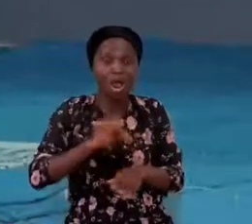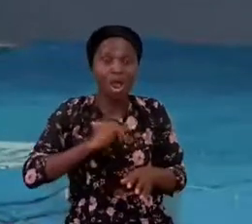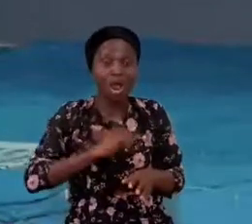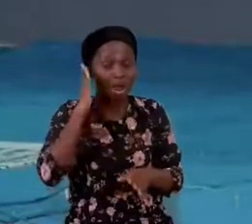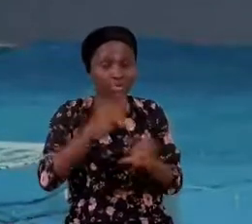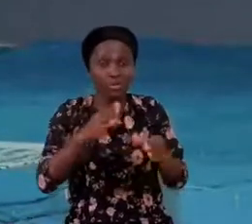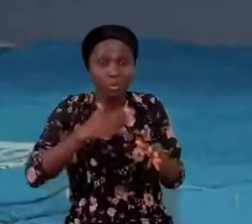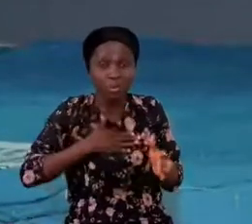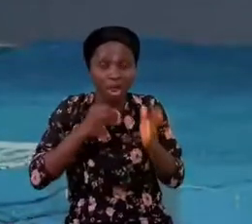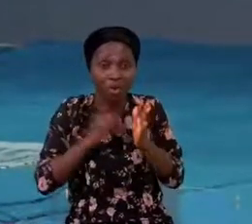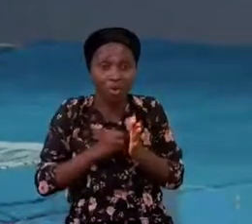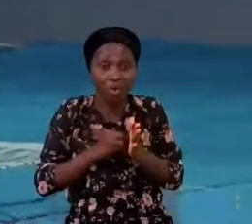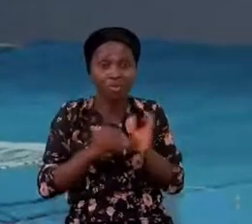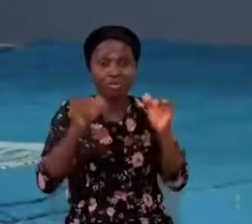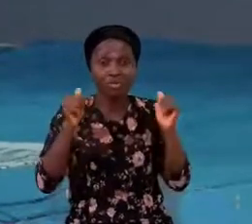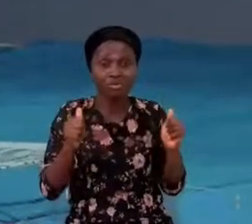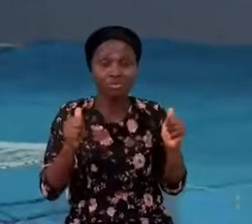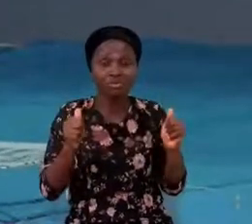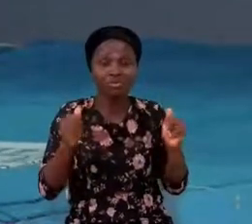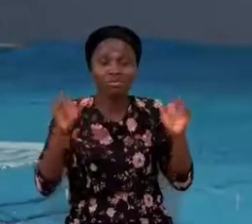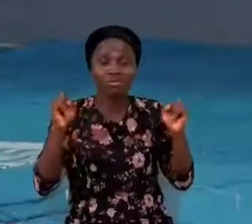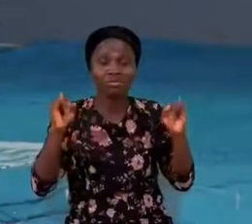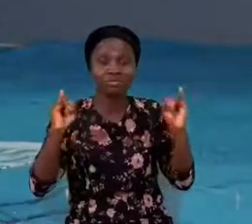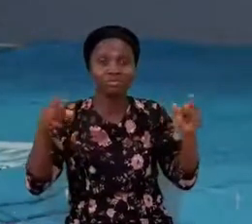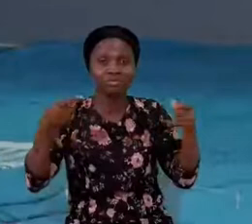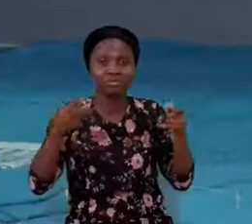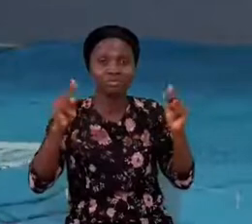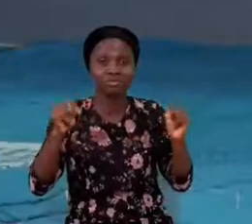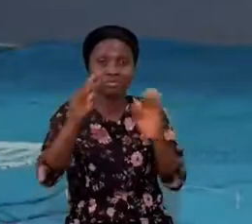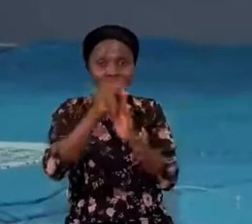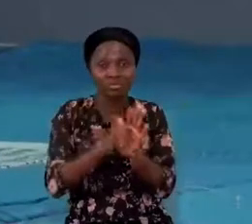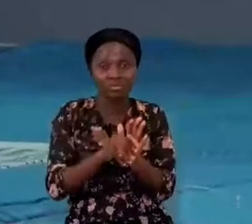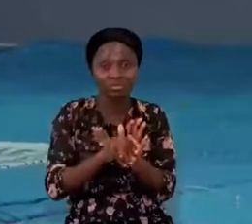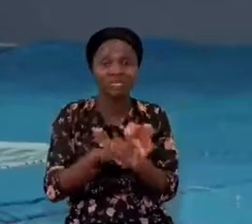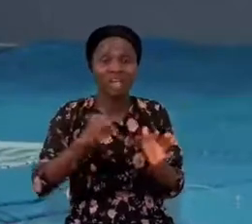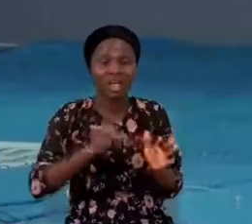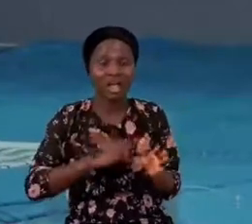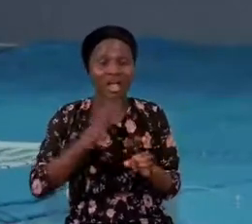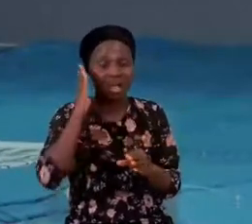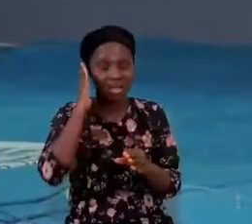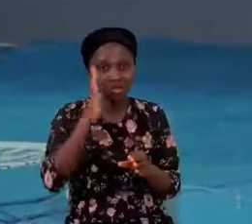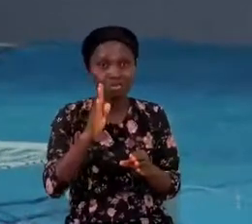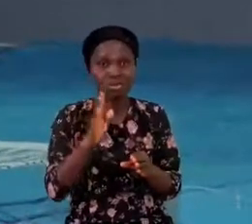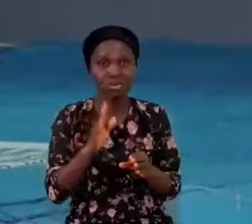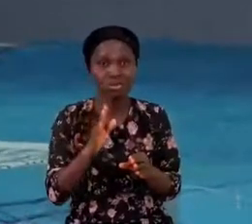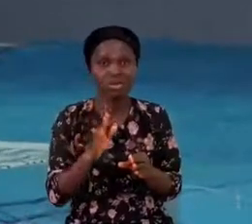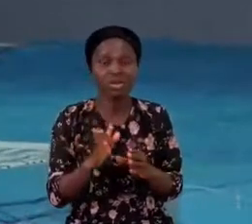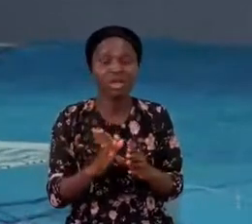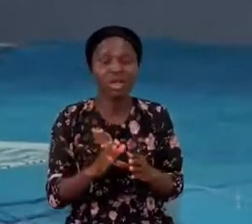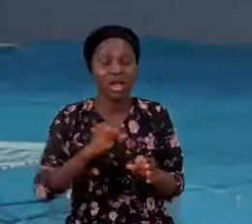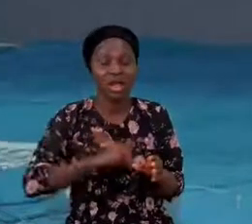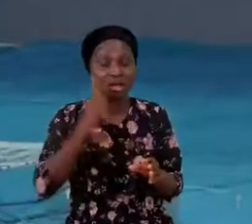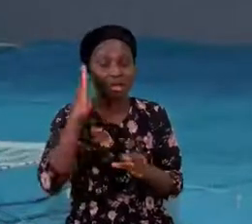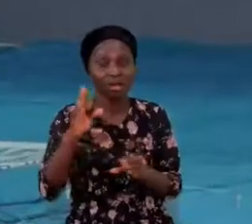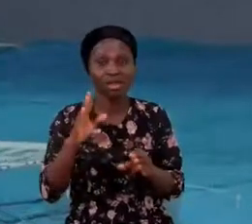traiterai mes épreuves. Je chercherai l'admission, les bourses que je veux. Je m'occuperai de mes